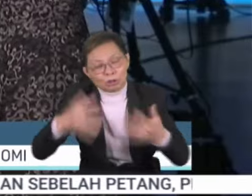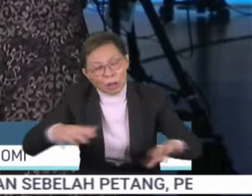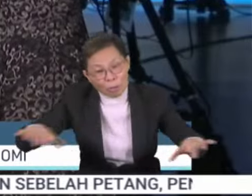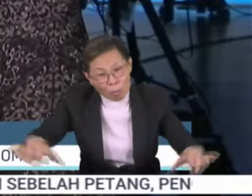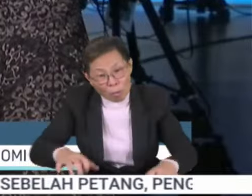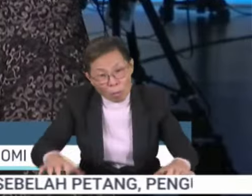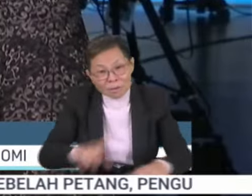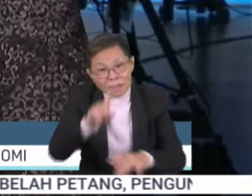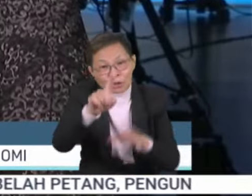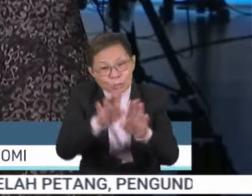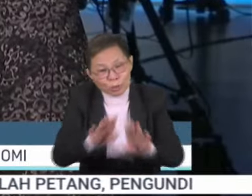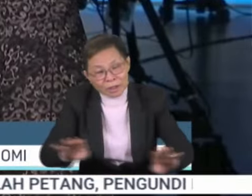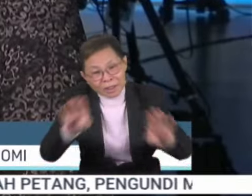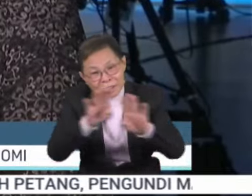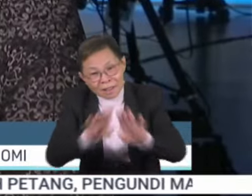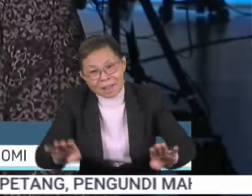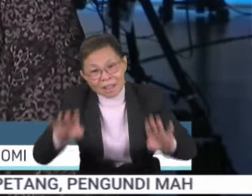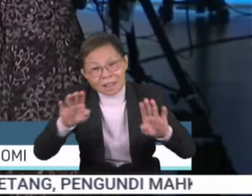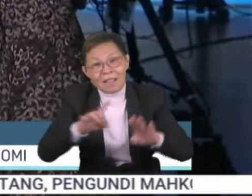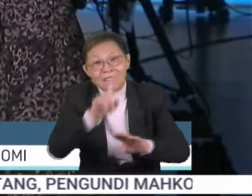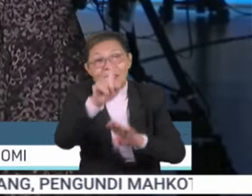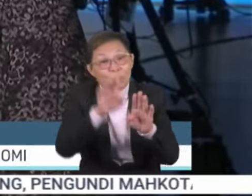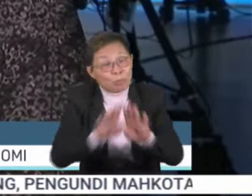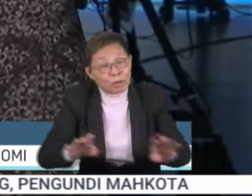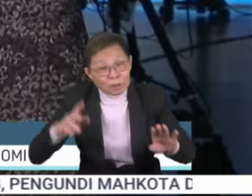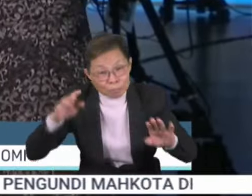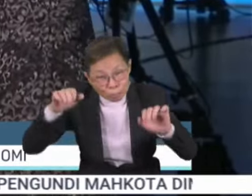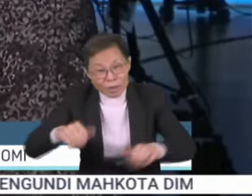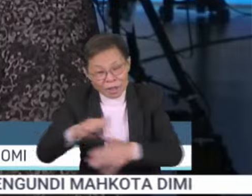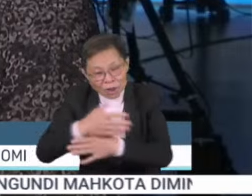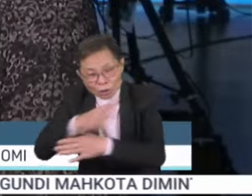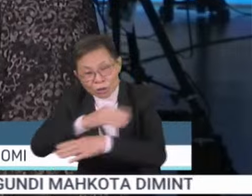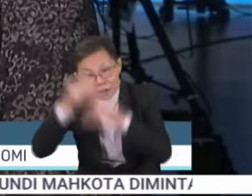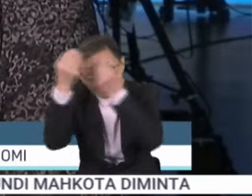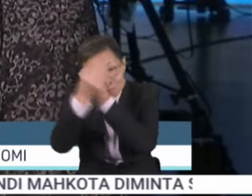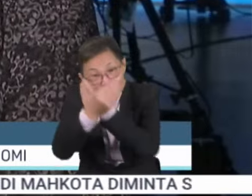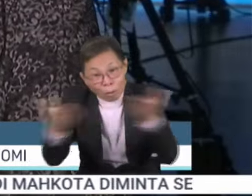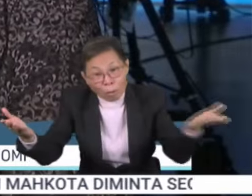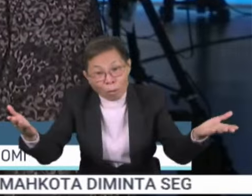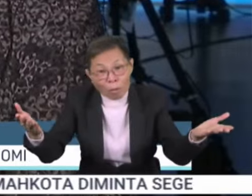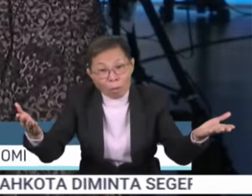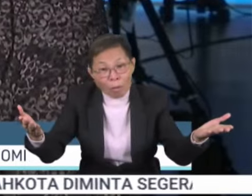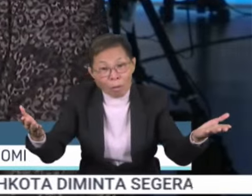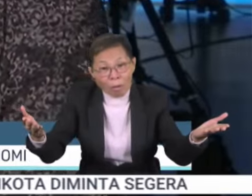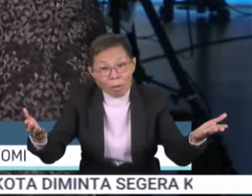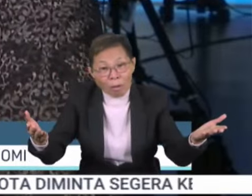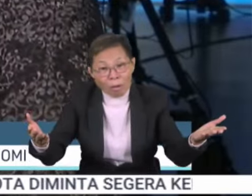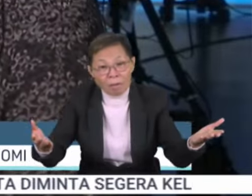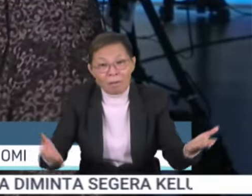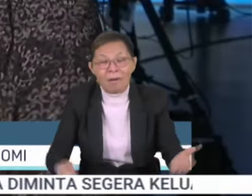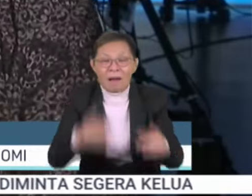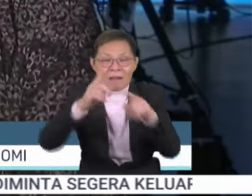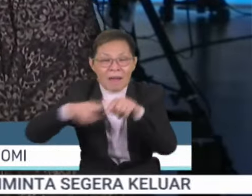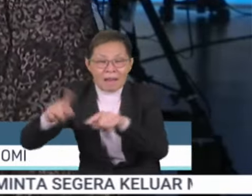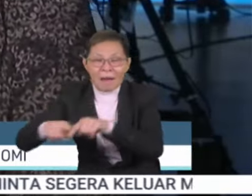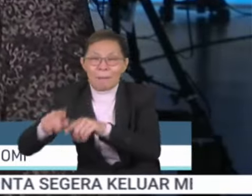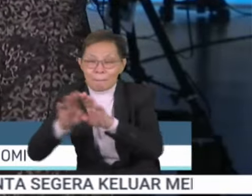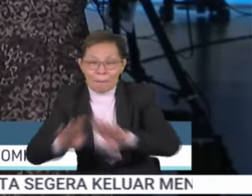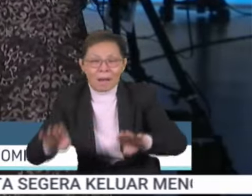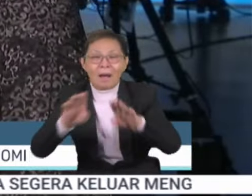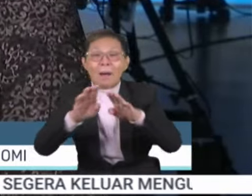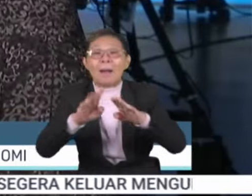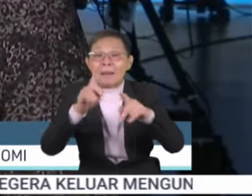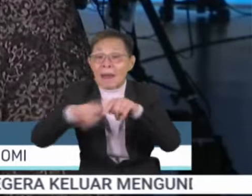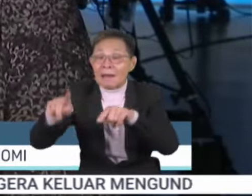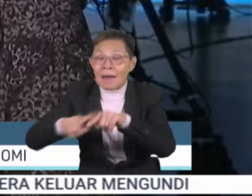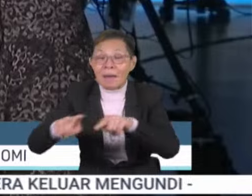menghasilkan satu berita yang boleh dikongsi dan disiarkan di platform-platform pelbagai bahasa yang lain,